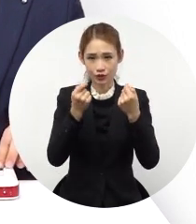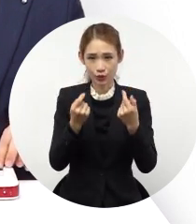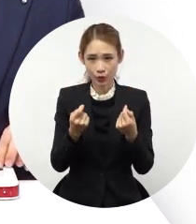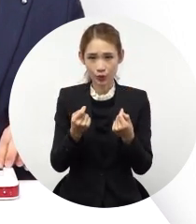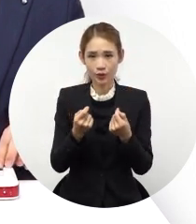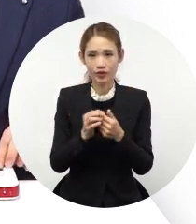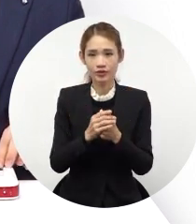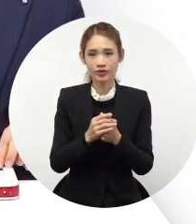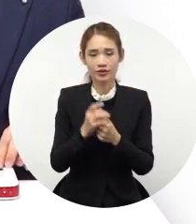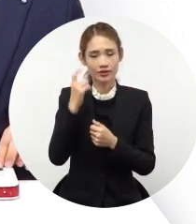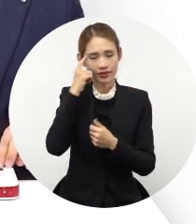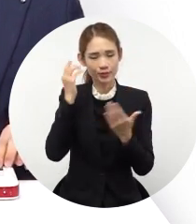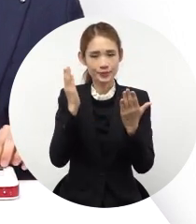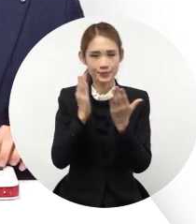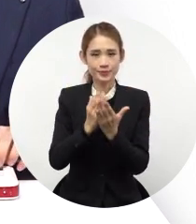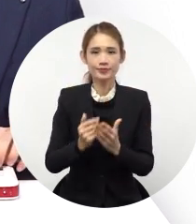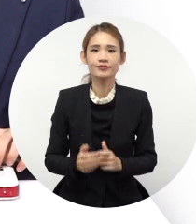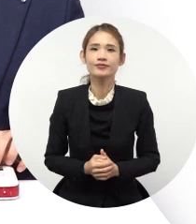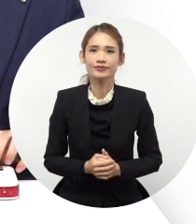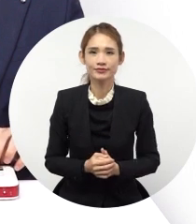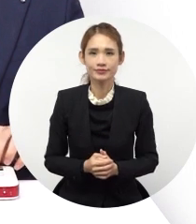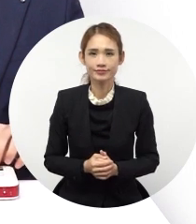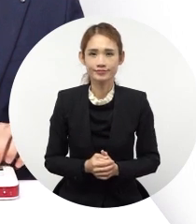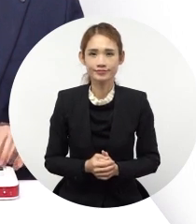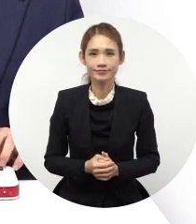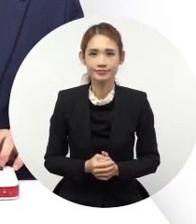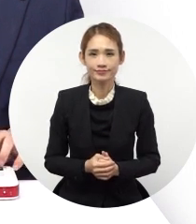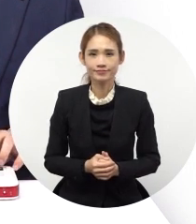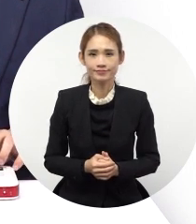매우 맞는 개념이라고 볼 수 있겠습니다.